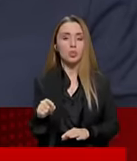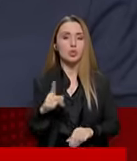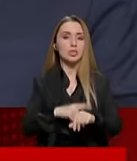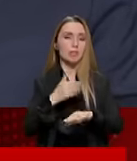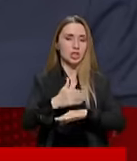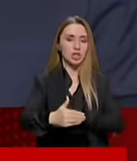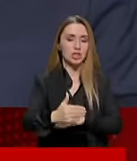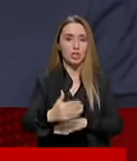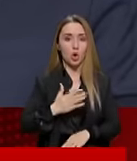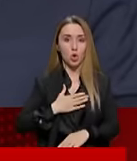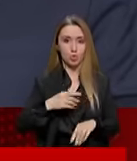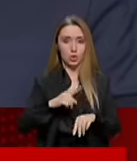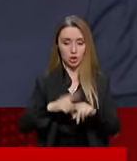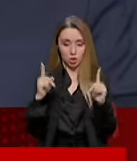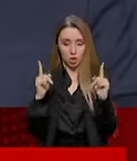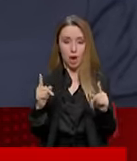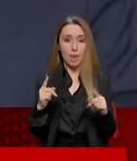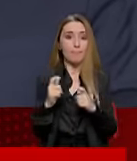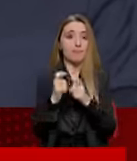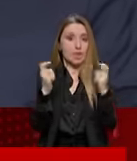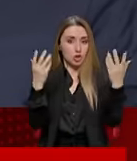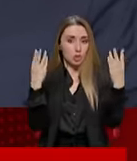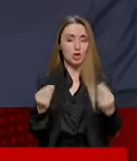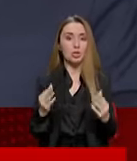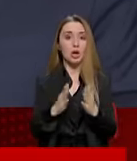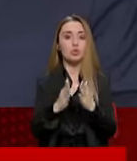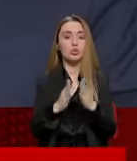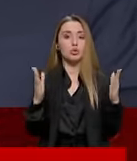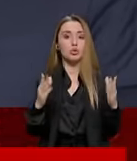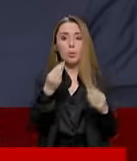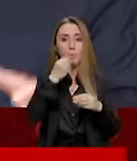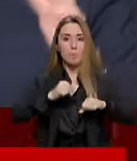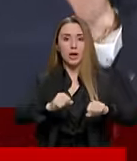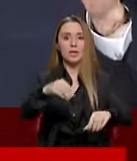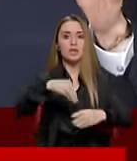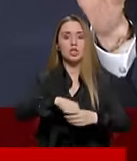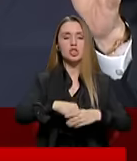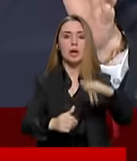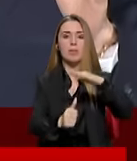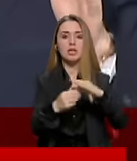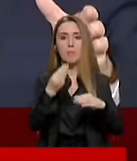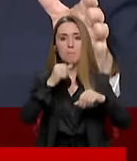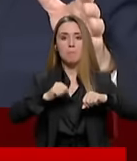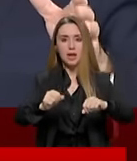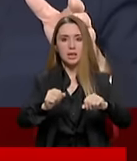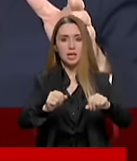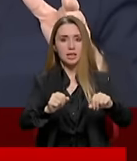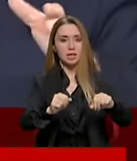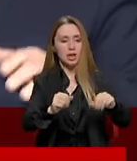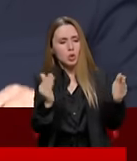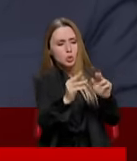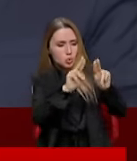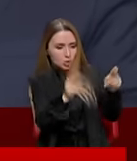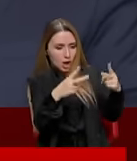içerisinde Eğer Önümüzdeki dönem geliştirirsin içerisine Başkent Market reyonu da koymayı